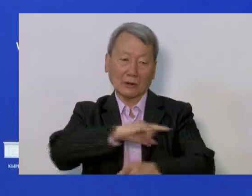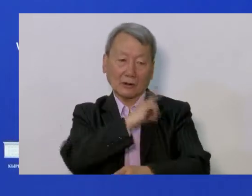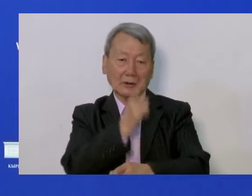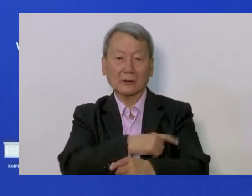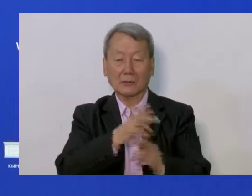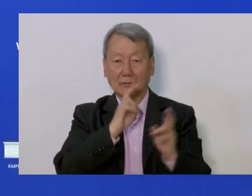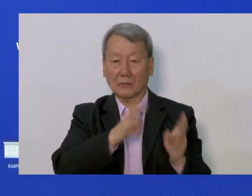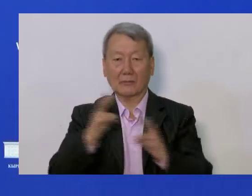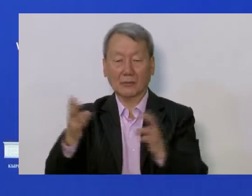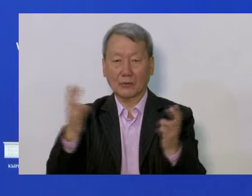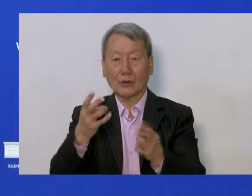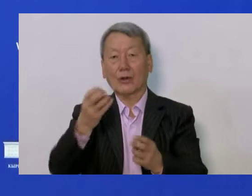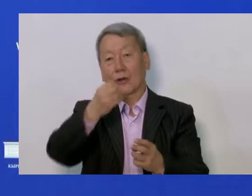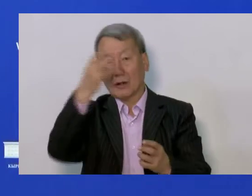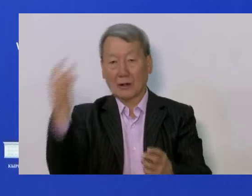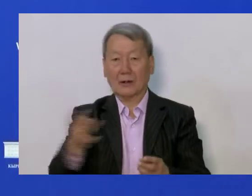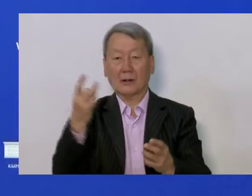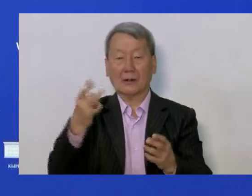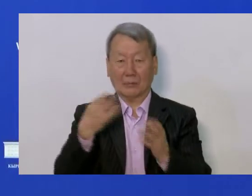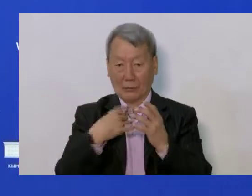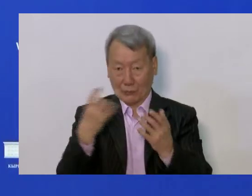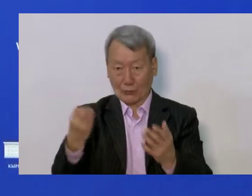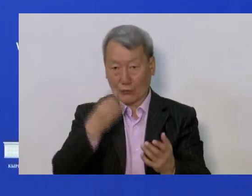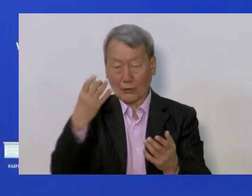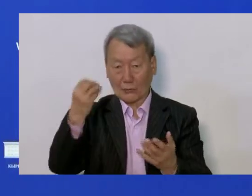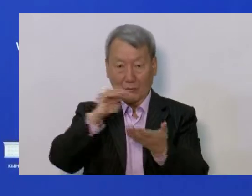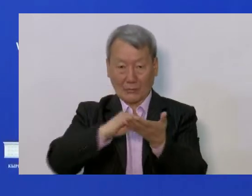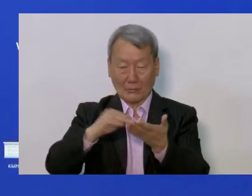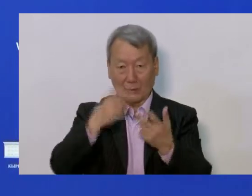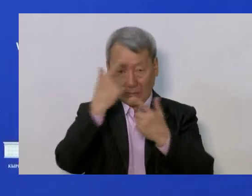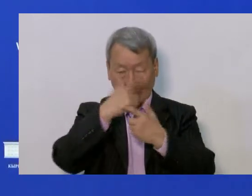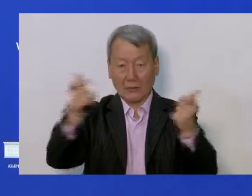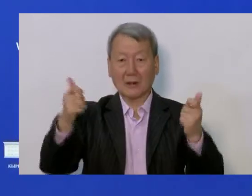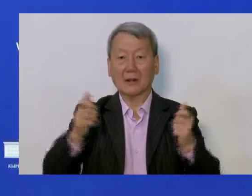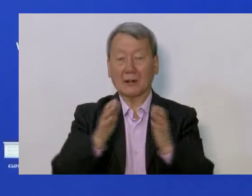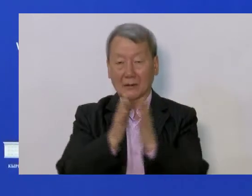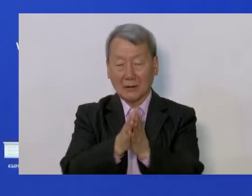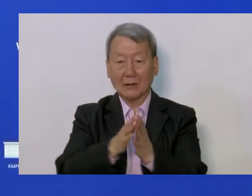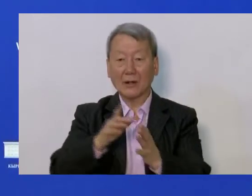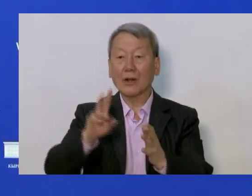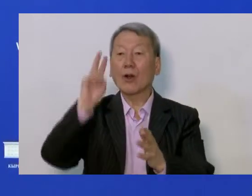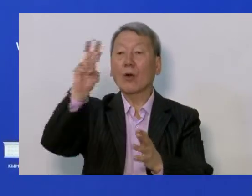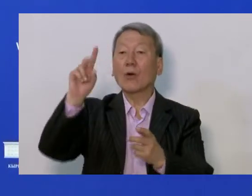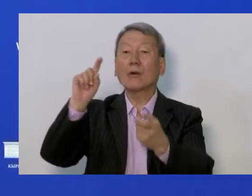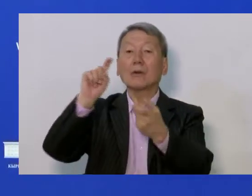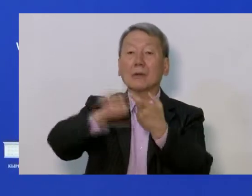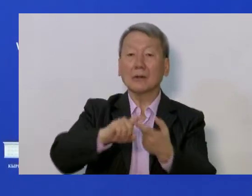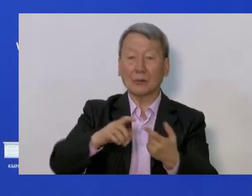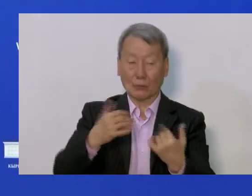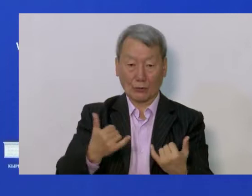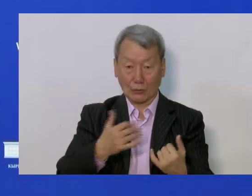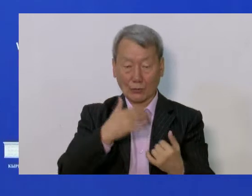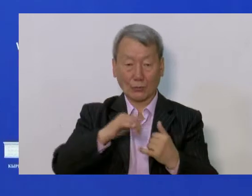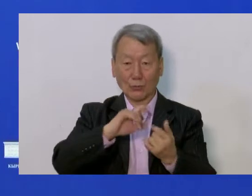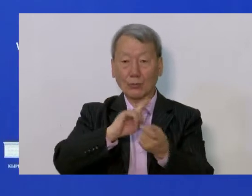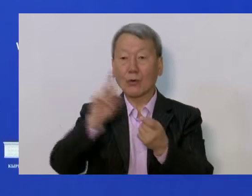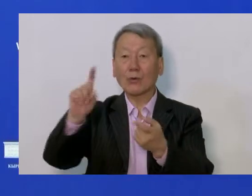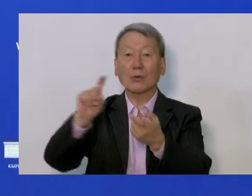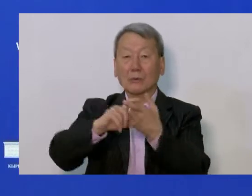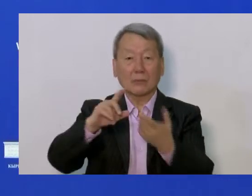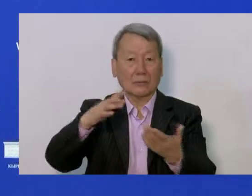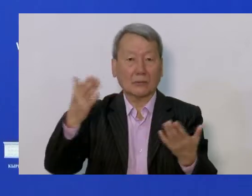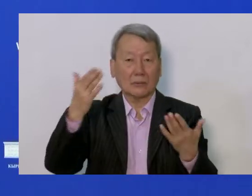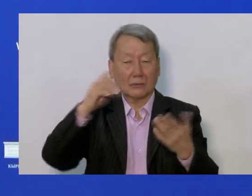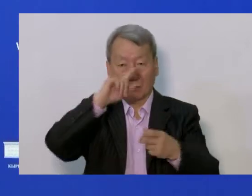болушубуз керек болуп атат. Дайыр жолу кайрылып кетет элем, анткени мынтип источник табылбай калган учурлар бул